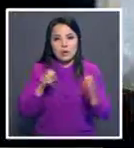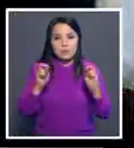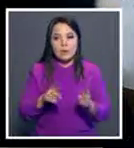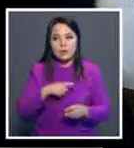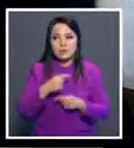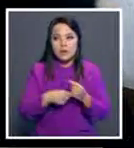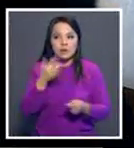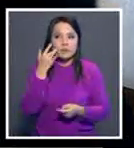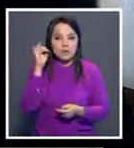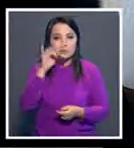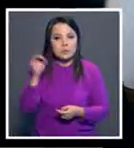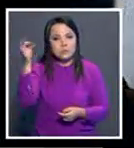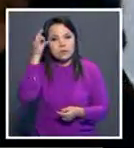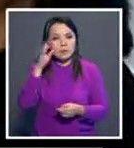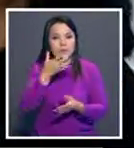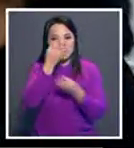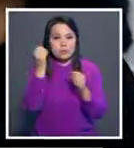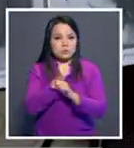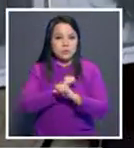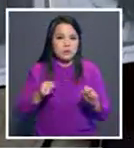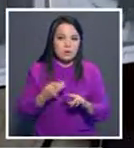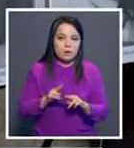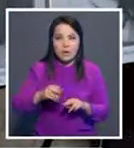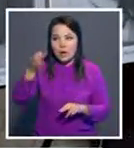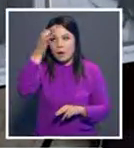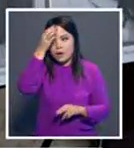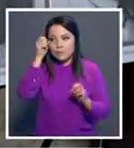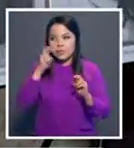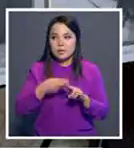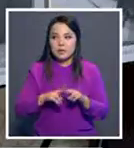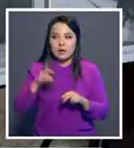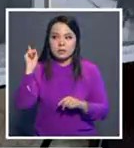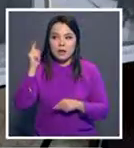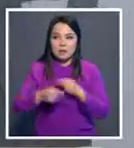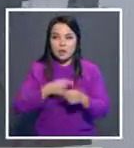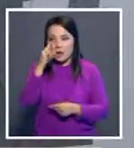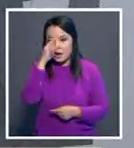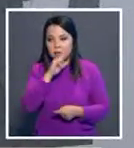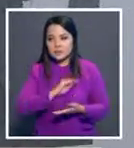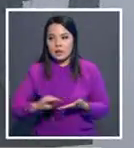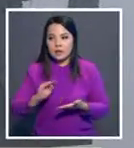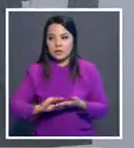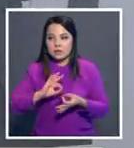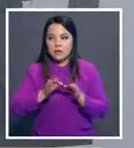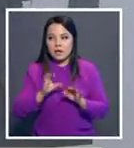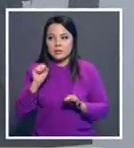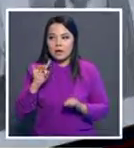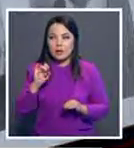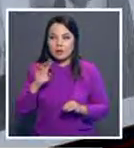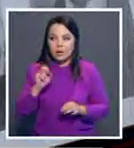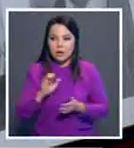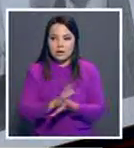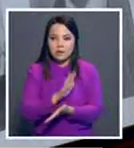ұстанған ұрпақ сол тарихын естен шығарған емес. Сондықтан ғалымдар сол кезеңдегі қазақ баспасөзінде орны ерек Сарыарқа газеті